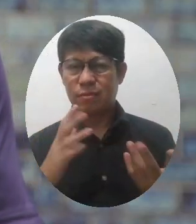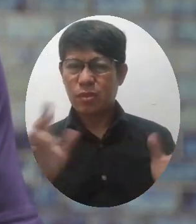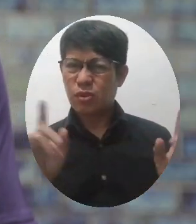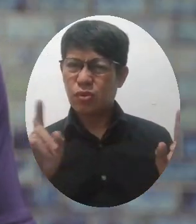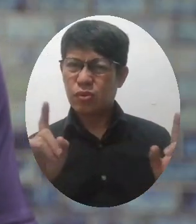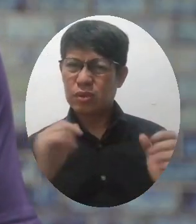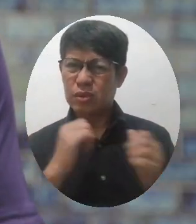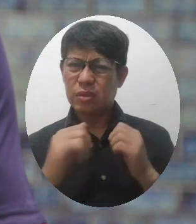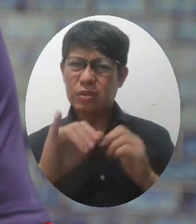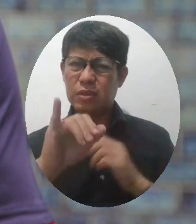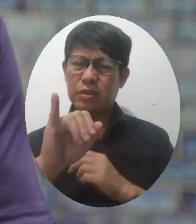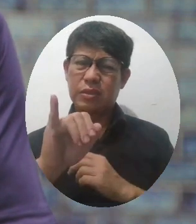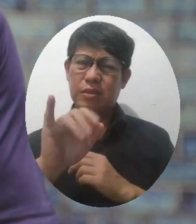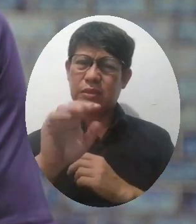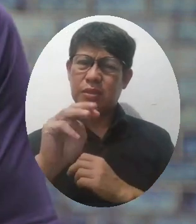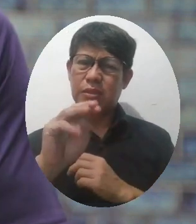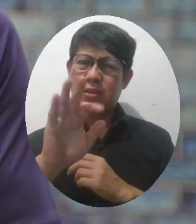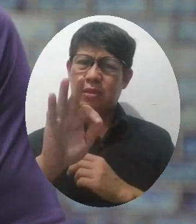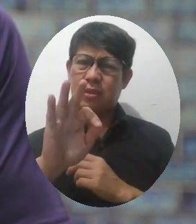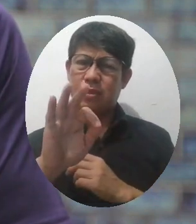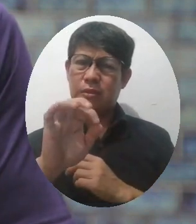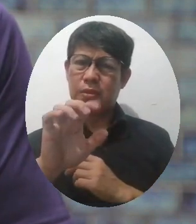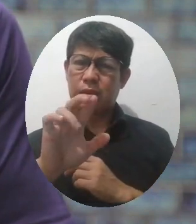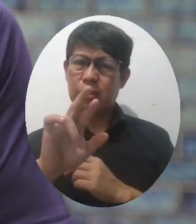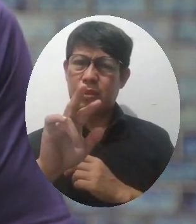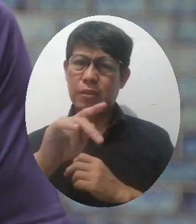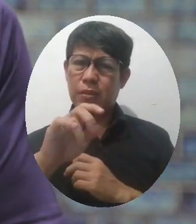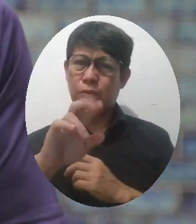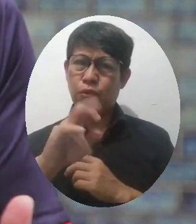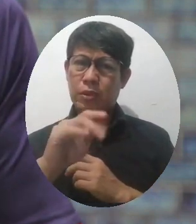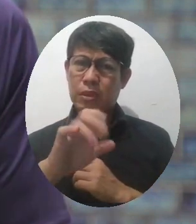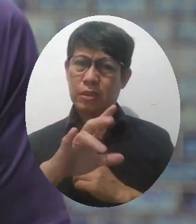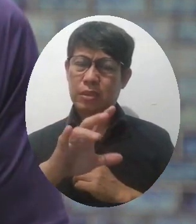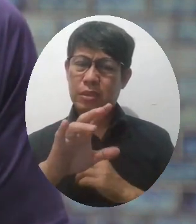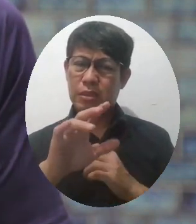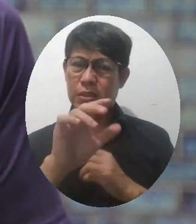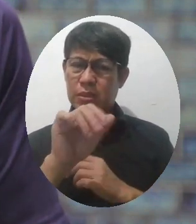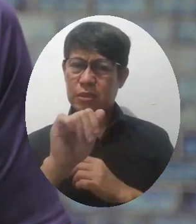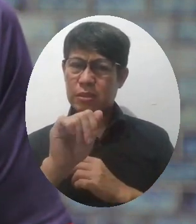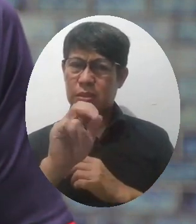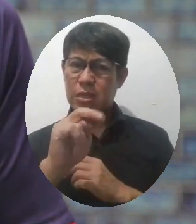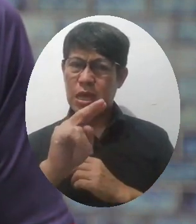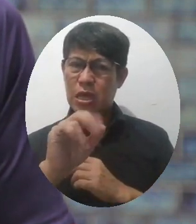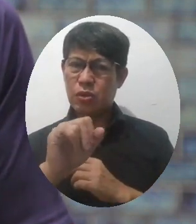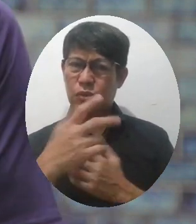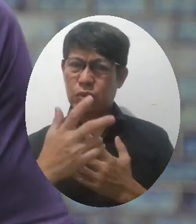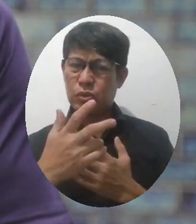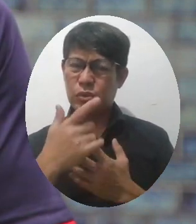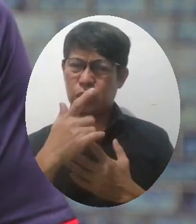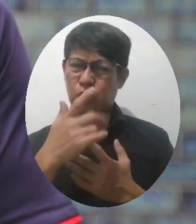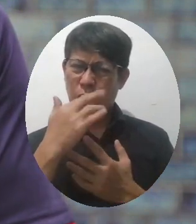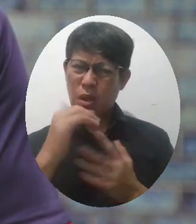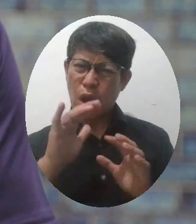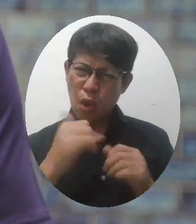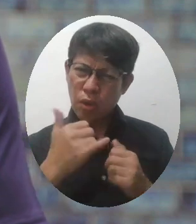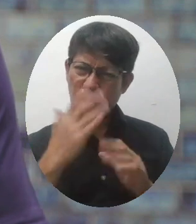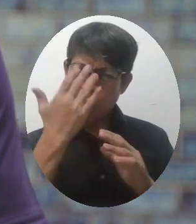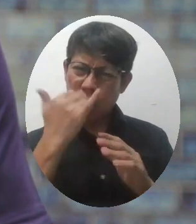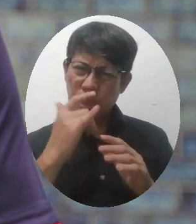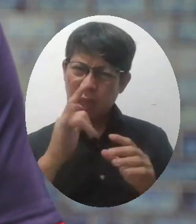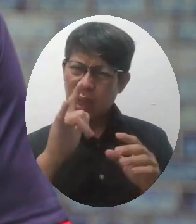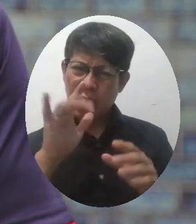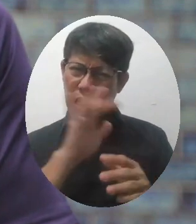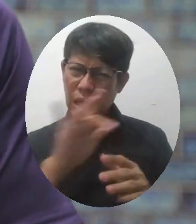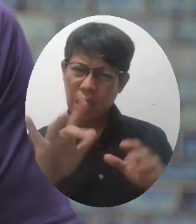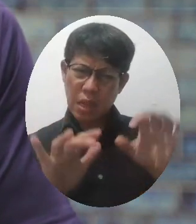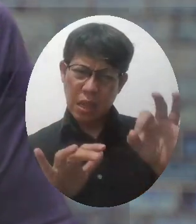ng isang pasyente na walang butas ang puwet? Ilang operasyon ang kinakailangan? Alamin natin yan sa pagbabalik ng